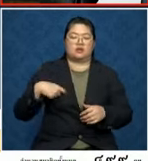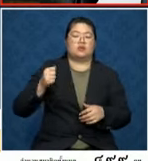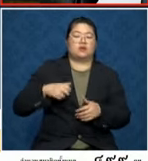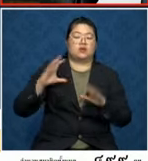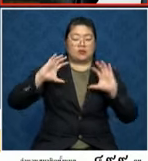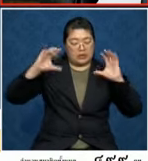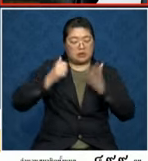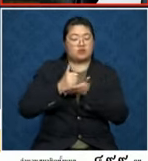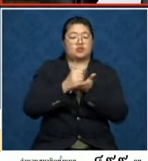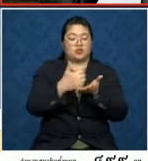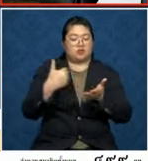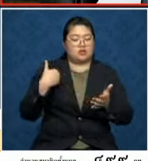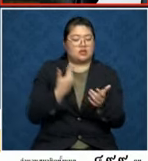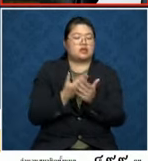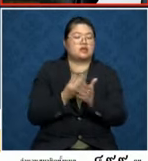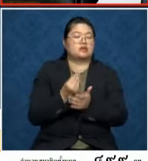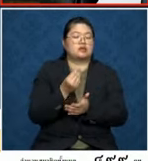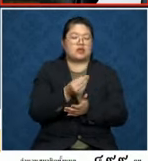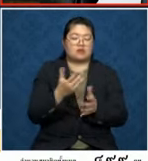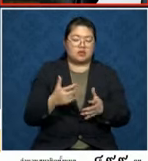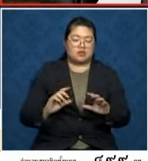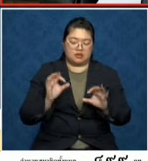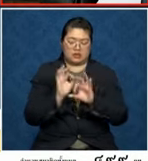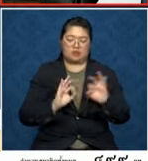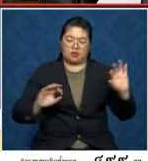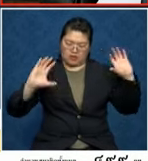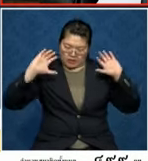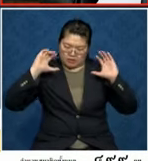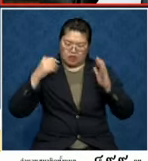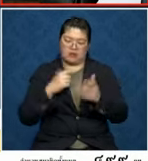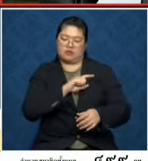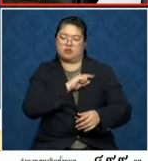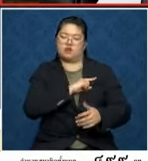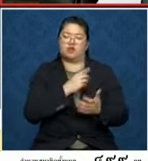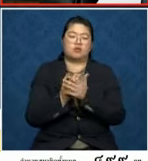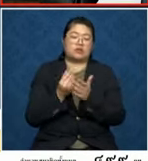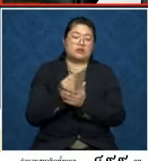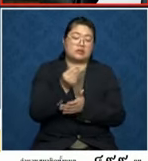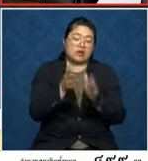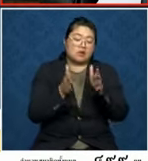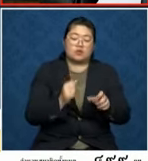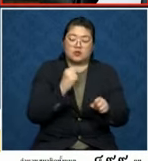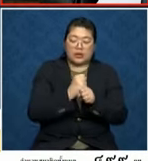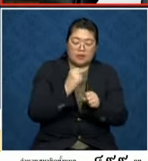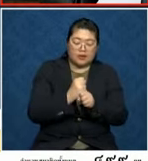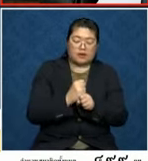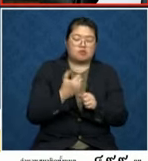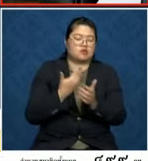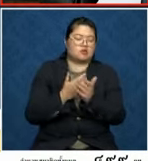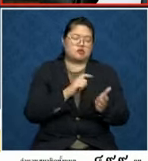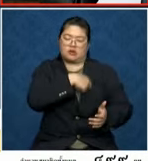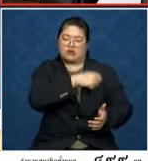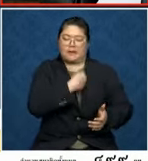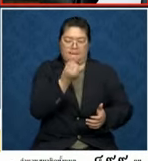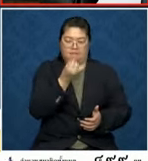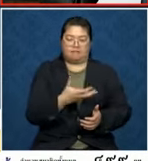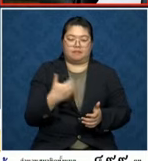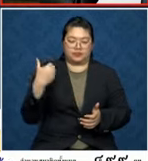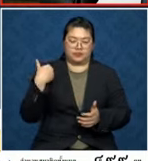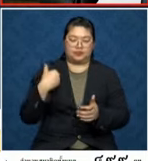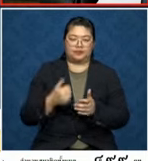ยทำให้รัฐเนี่ยเป็นภาระในการใช้จ่ายทั้งต้องใช้พนักงานแล้วก็ใช้เงินจำนวนมากนะครับหน้าต่อไปนะ